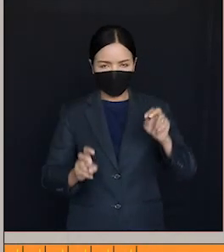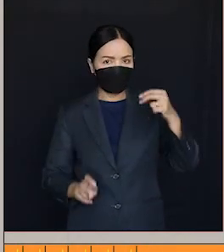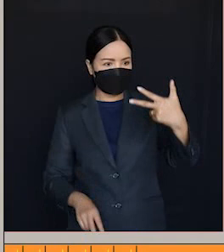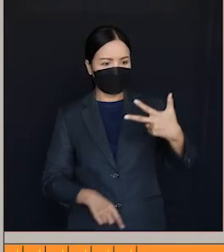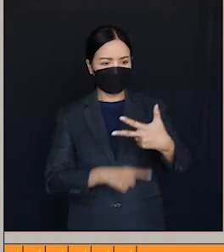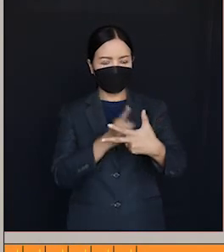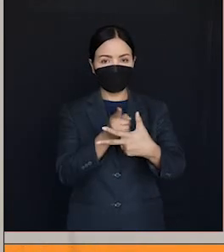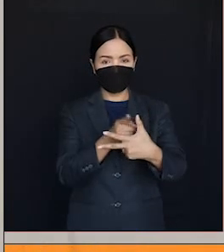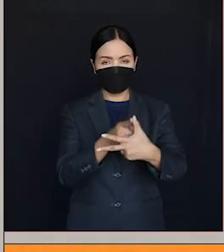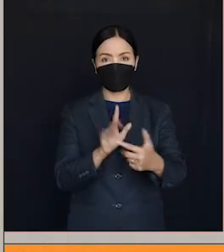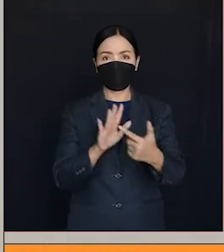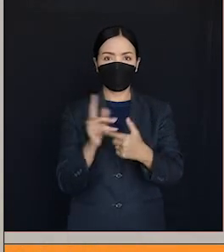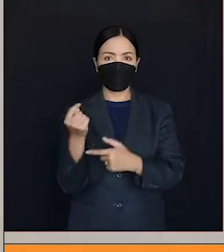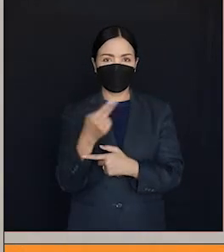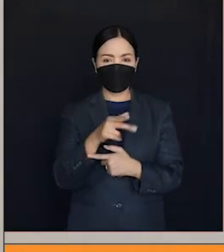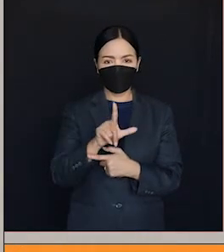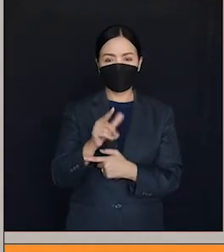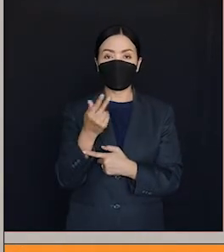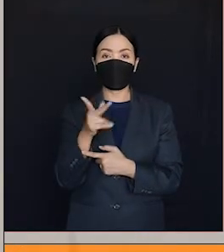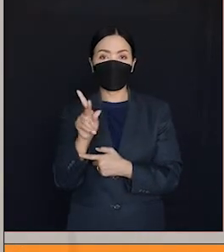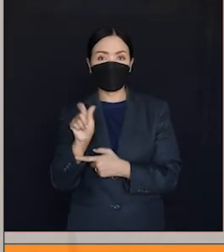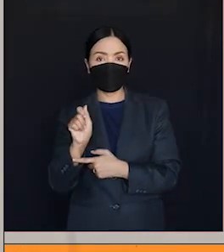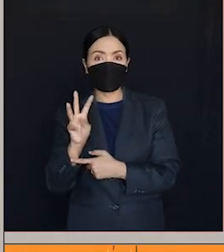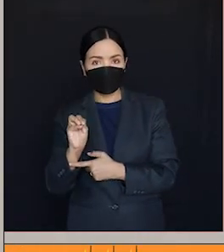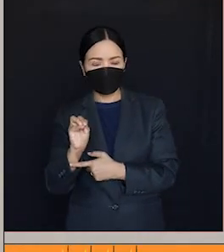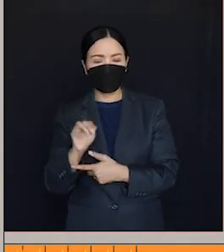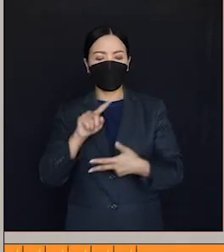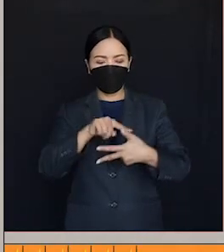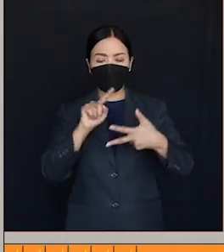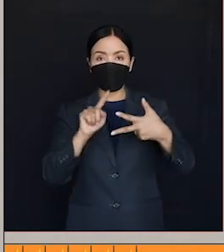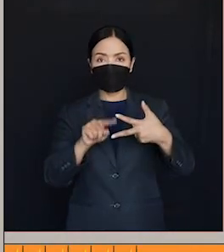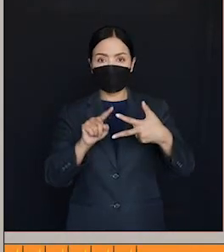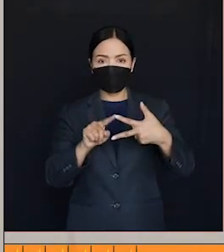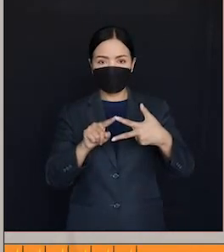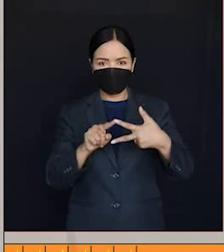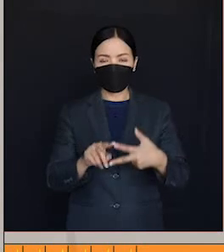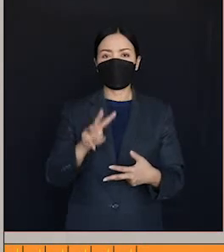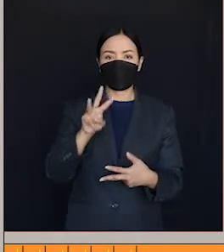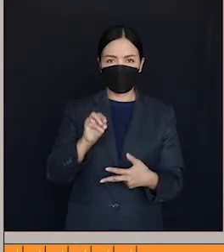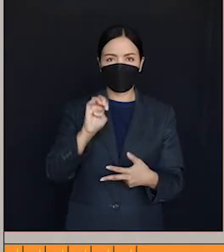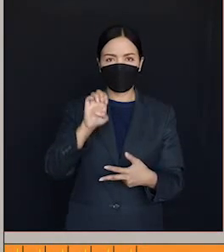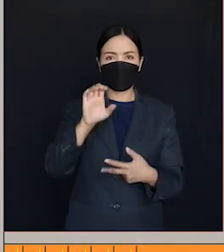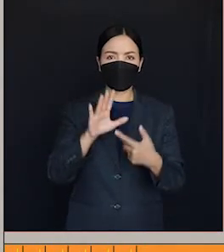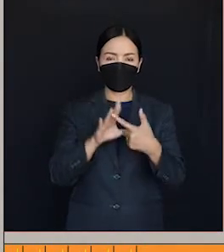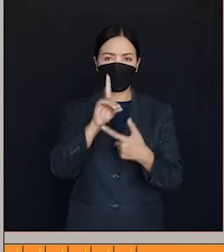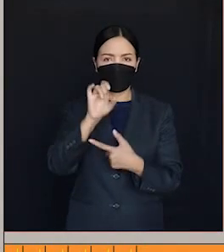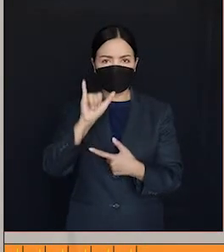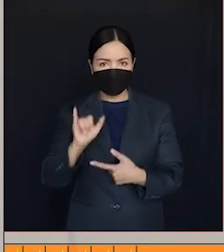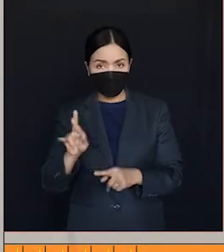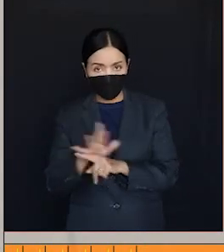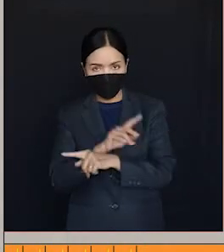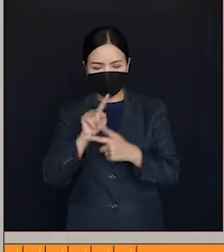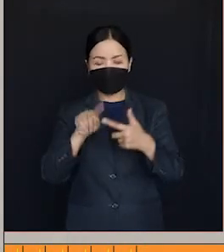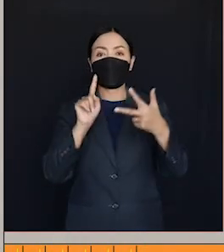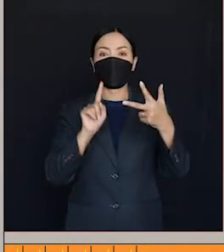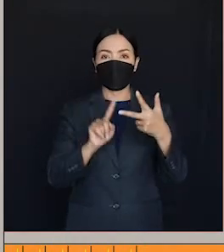1 telecom accessibility นะคะ2เป็นเรื่องของ media accessibility 3